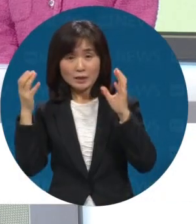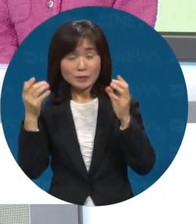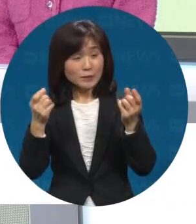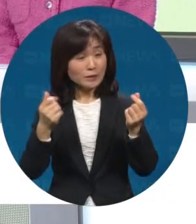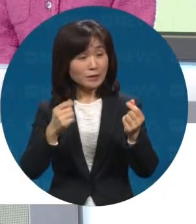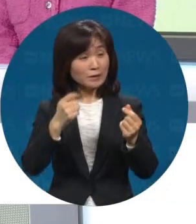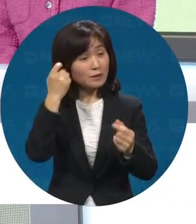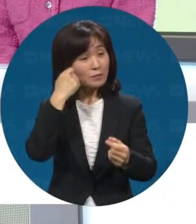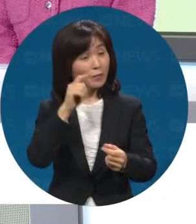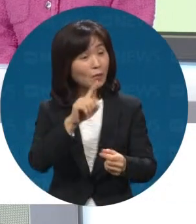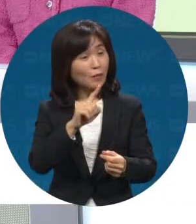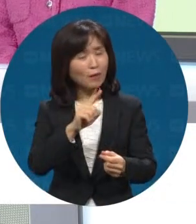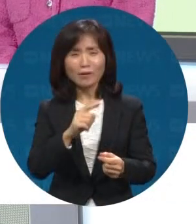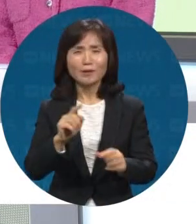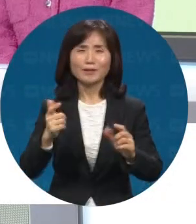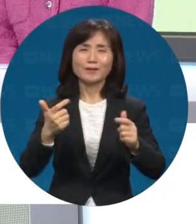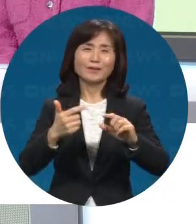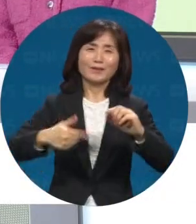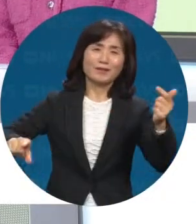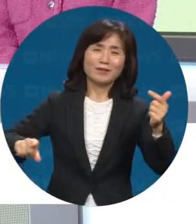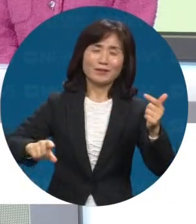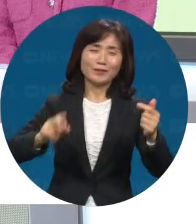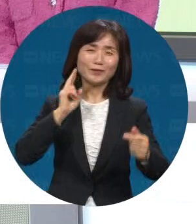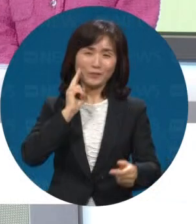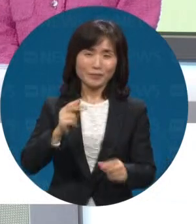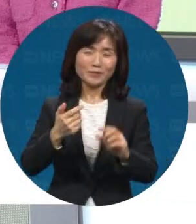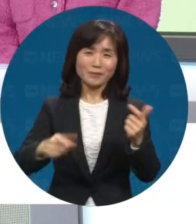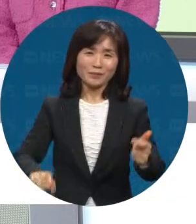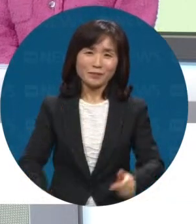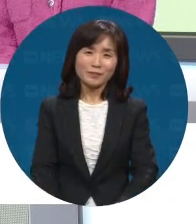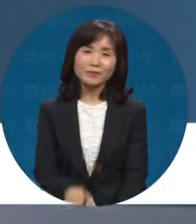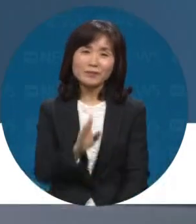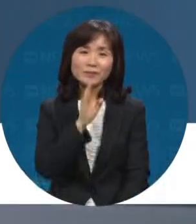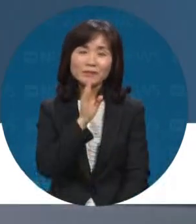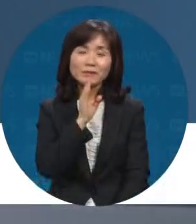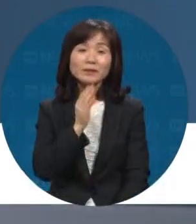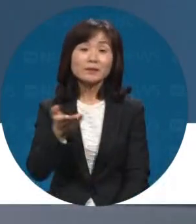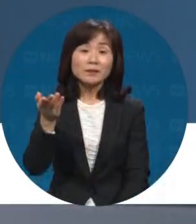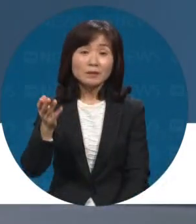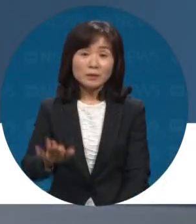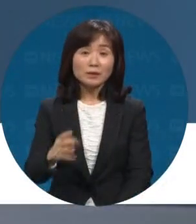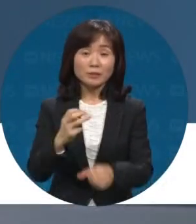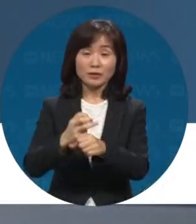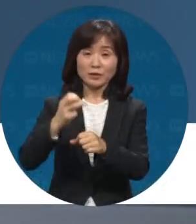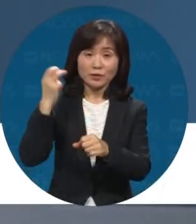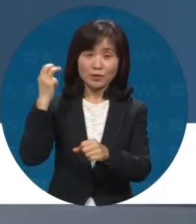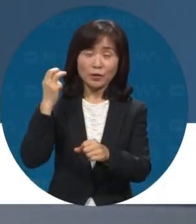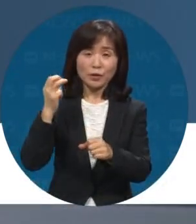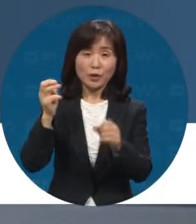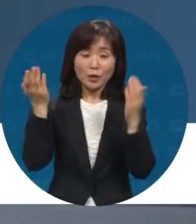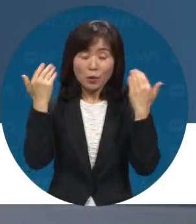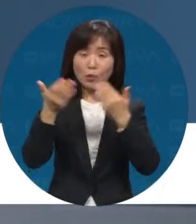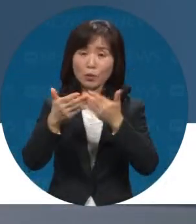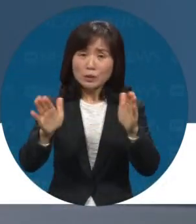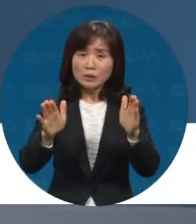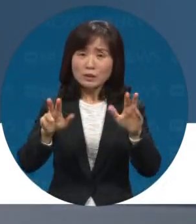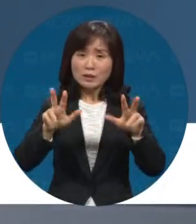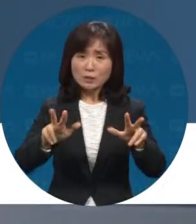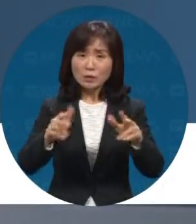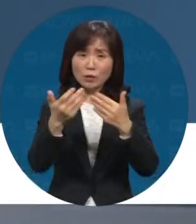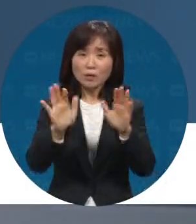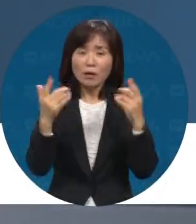비슷하다고 느끼시나요 너무 다르죠네 맞아요 너무 다르죠 하지만 30년 전에 교실과 지금의